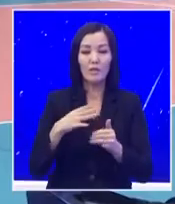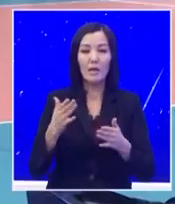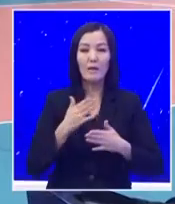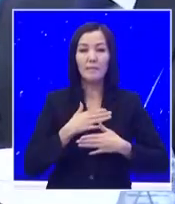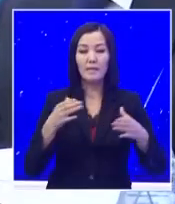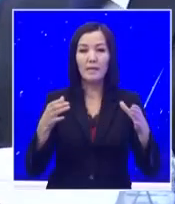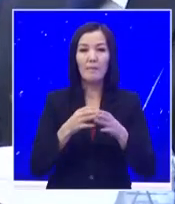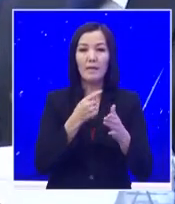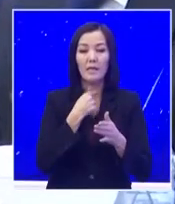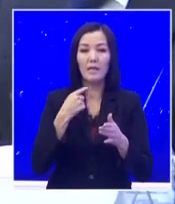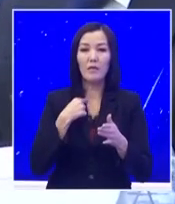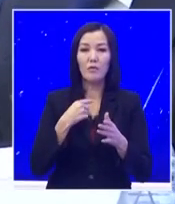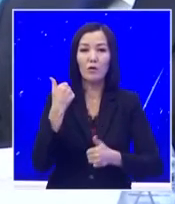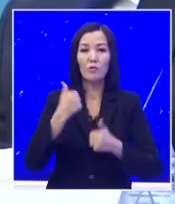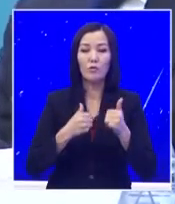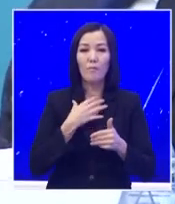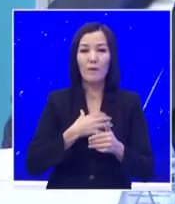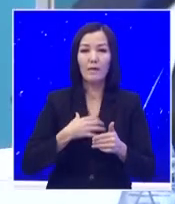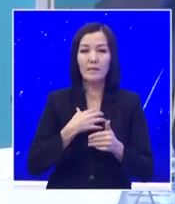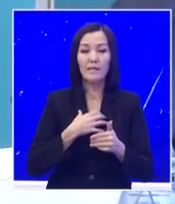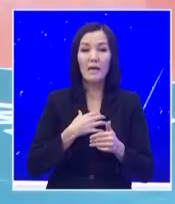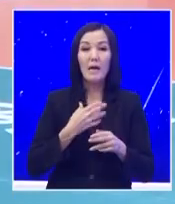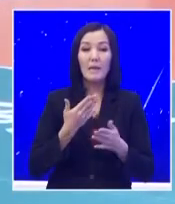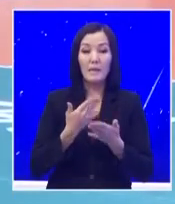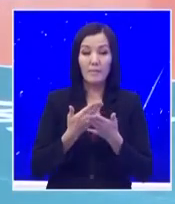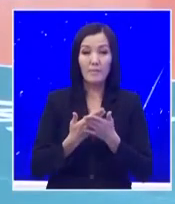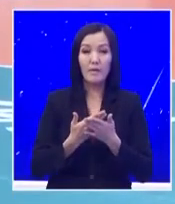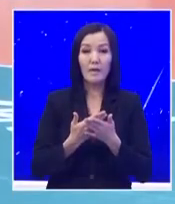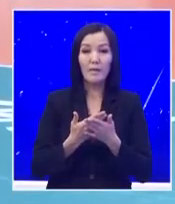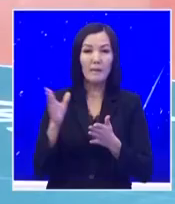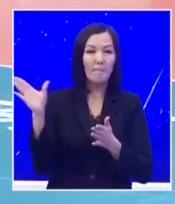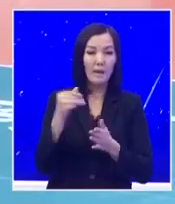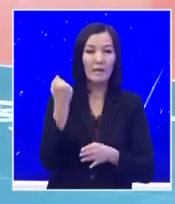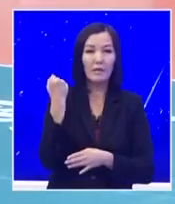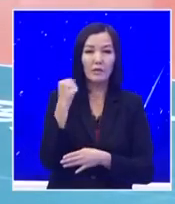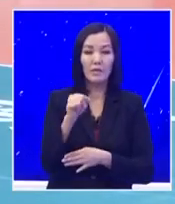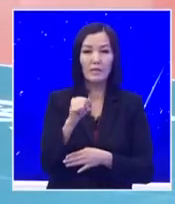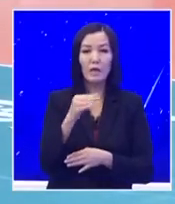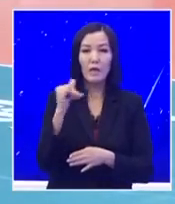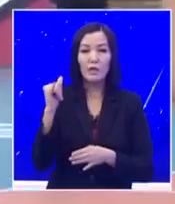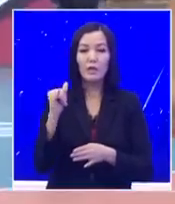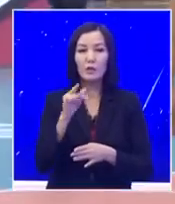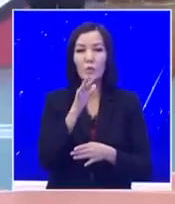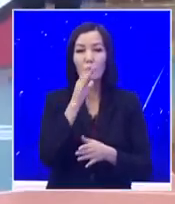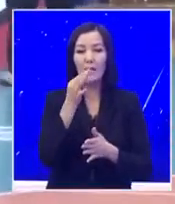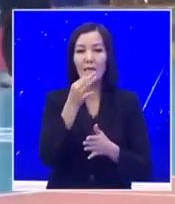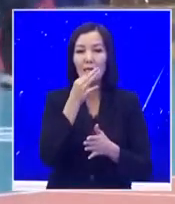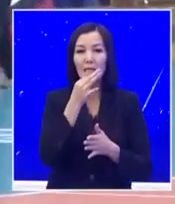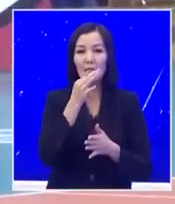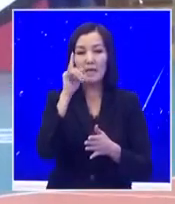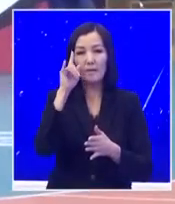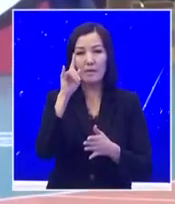үшін Талдықорғандағы тур аса маңызды. Егер бұл турда барлық ойында жеңіске жетсе, жетісулықтар мерзімнен бұрын ел чемпионы